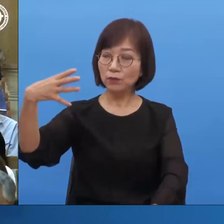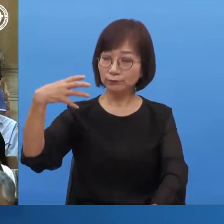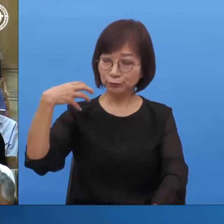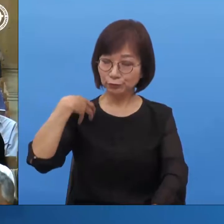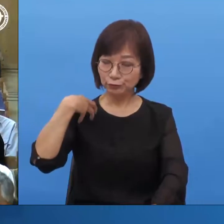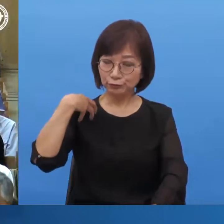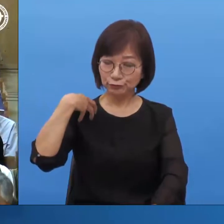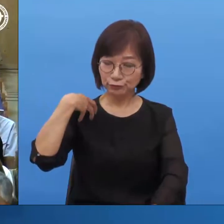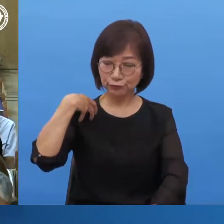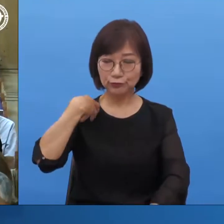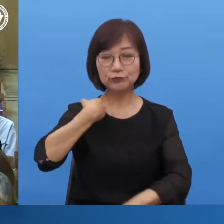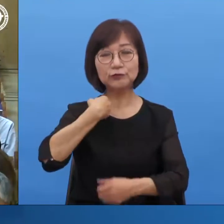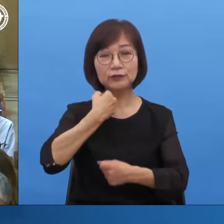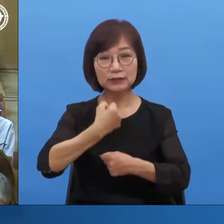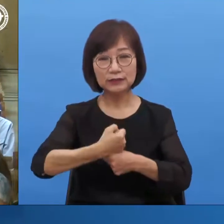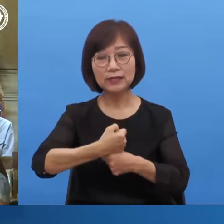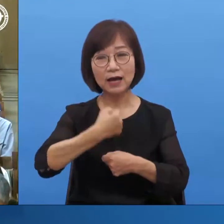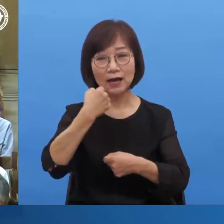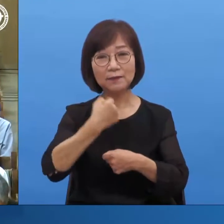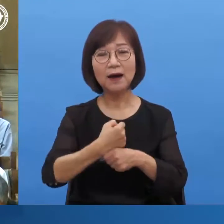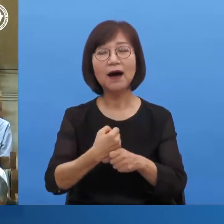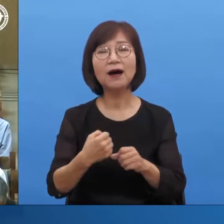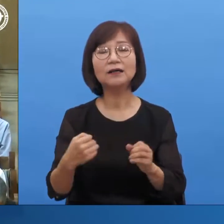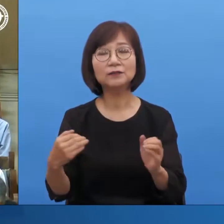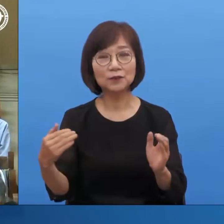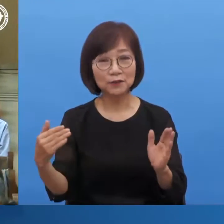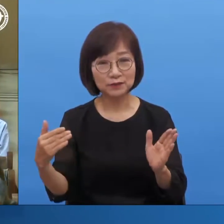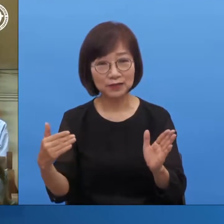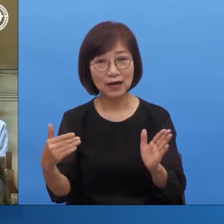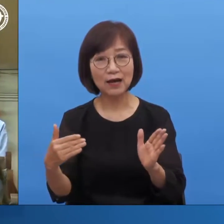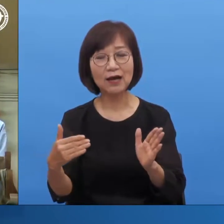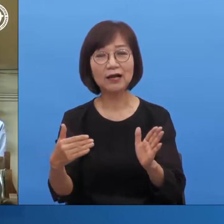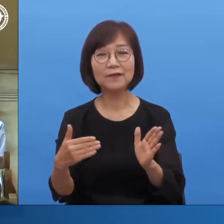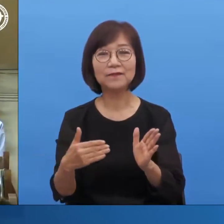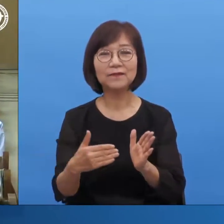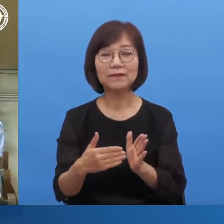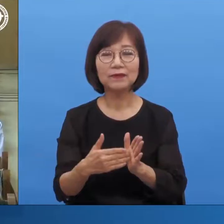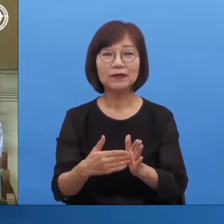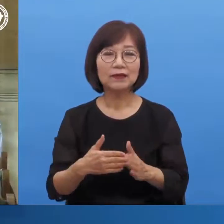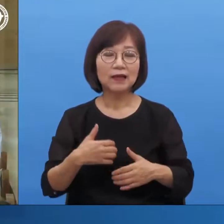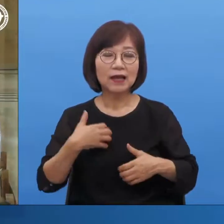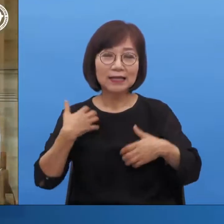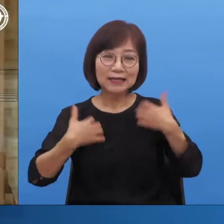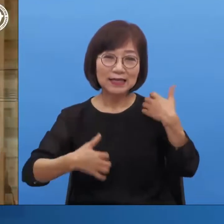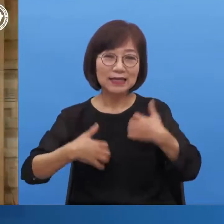나의 본분 삼았구나